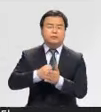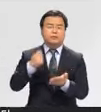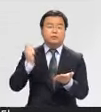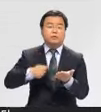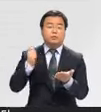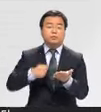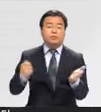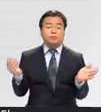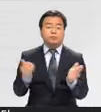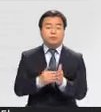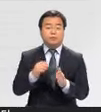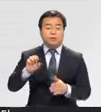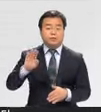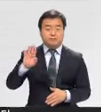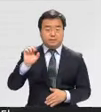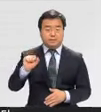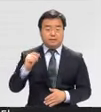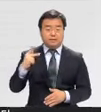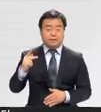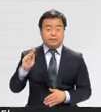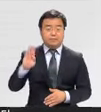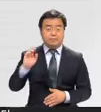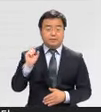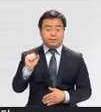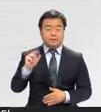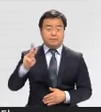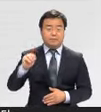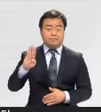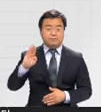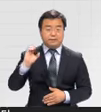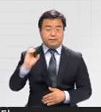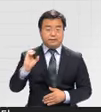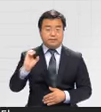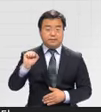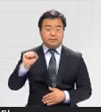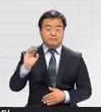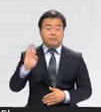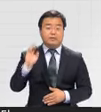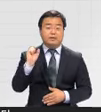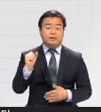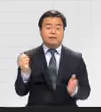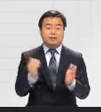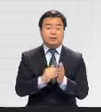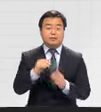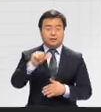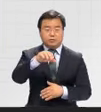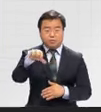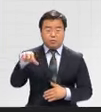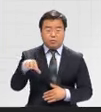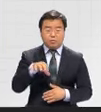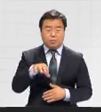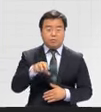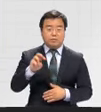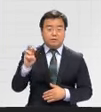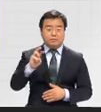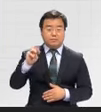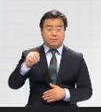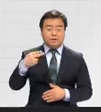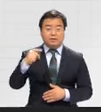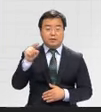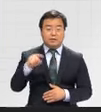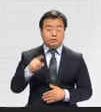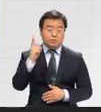EBS를 포함해 KBS와 MBC, SBS가 5개 채널에 30MHz, 이동통신사에는